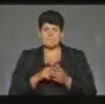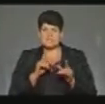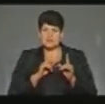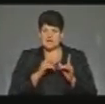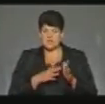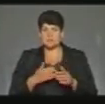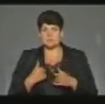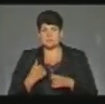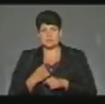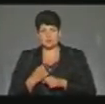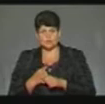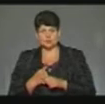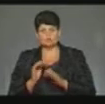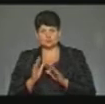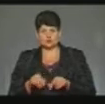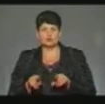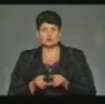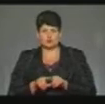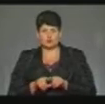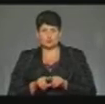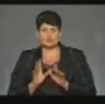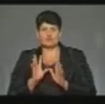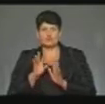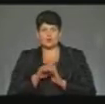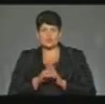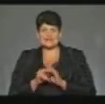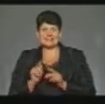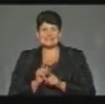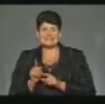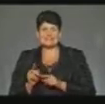Ми працюємо, будемо також вносити